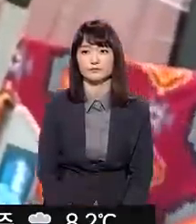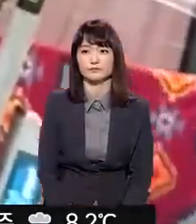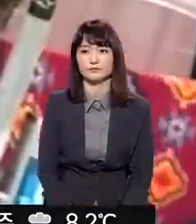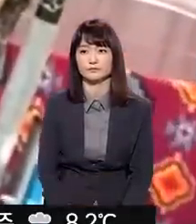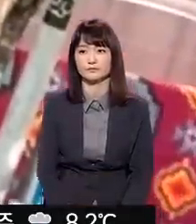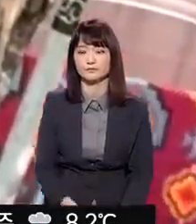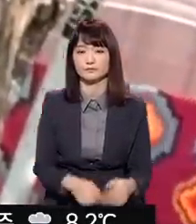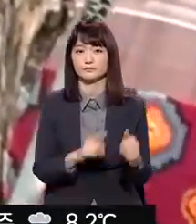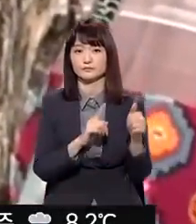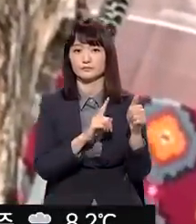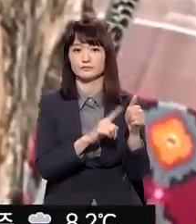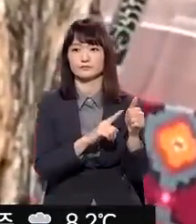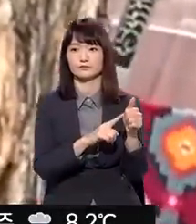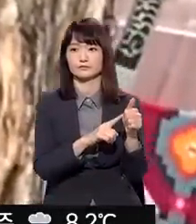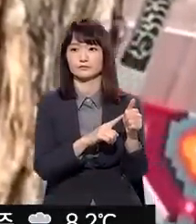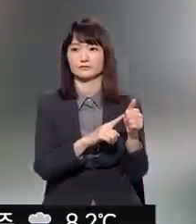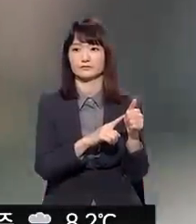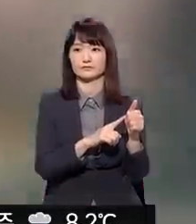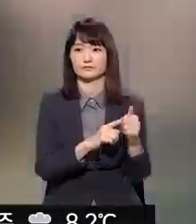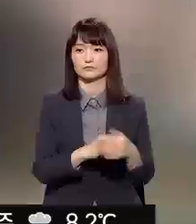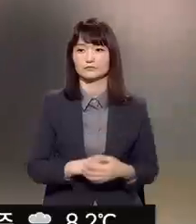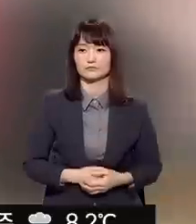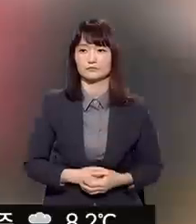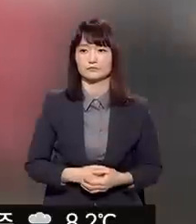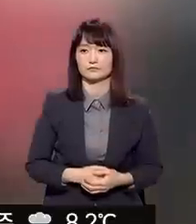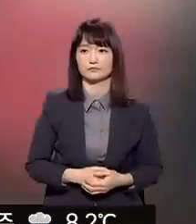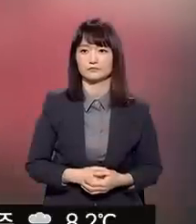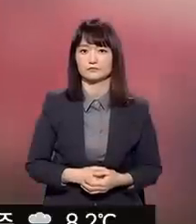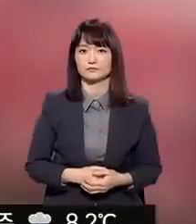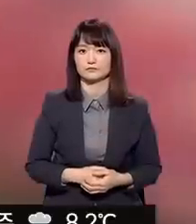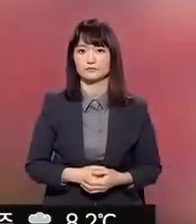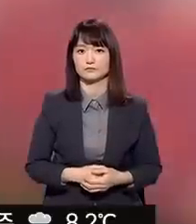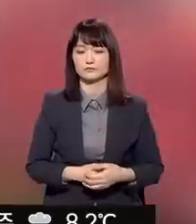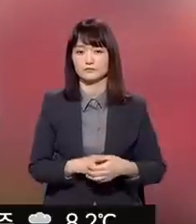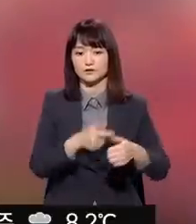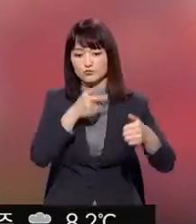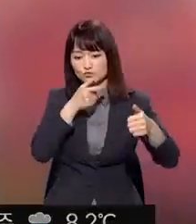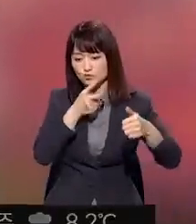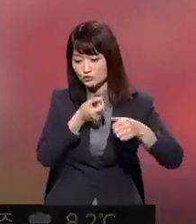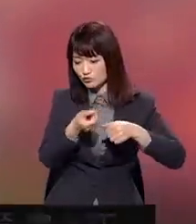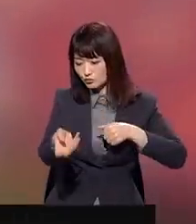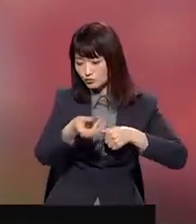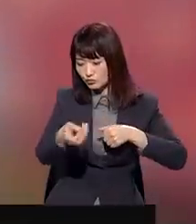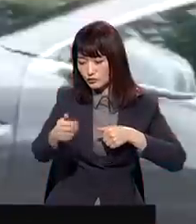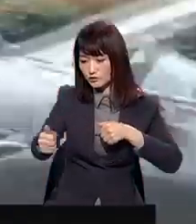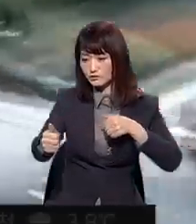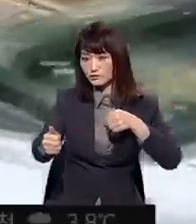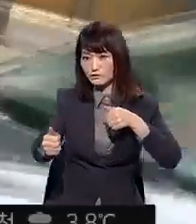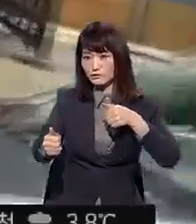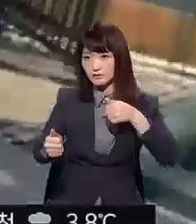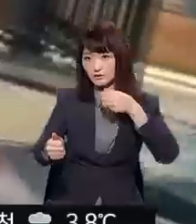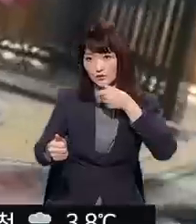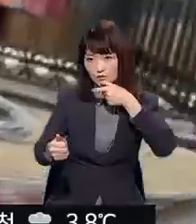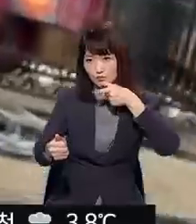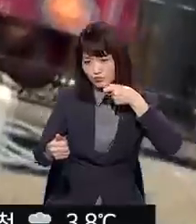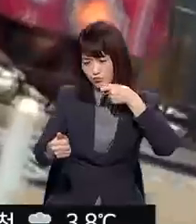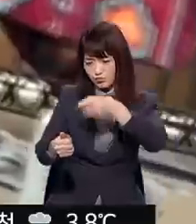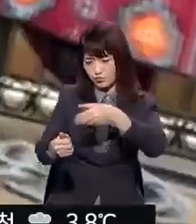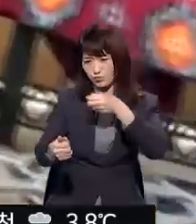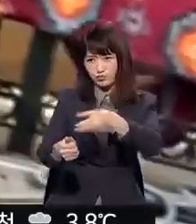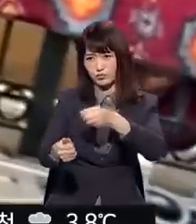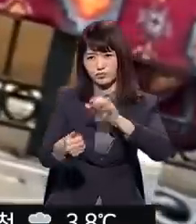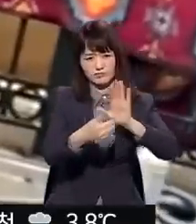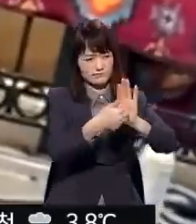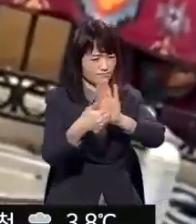네, 한 남성이 난간에 기댄 채 물을 뿌리고 있습니다. 이 물을 막고 있는 사람, 바로 사람이에요. 손으로 물주기를